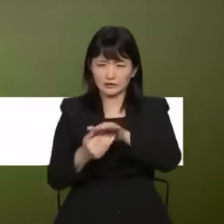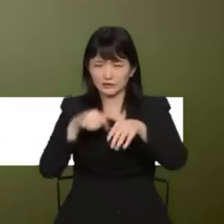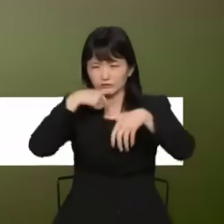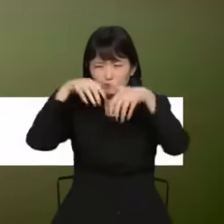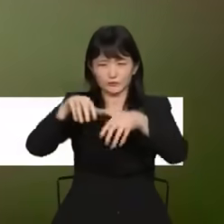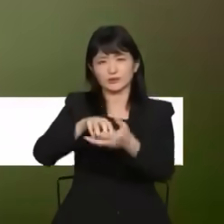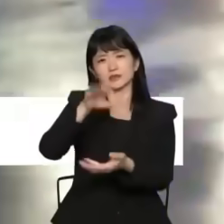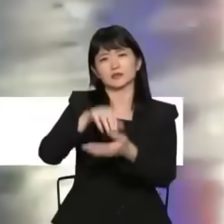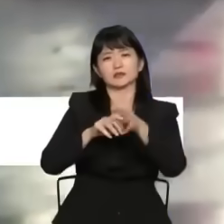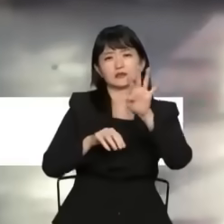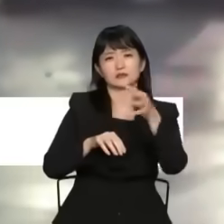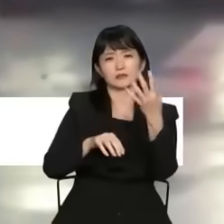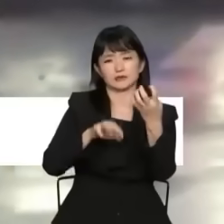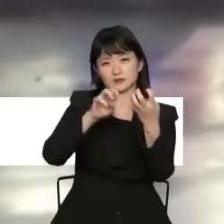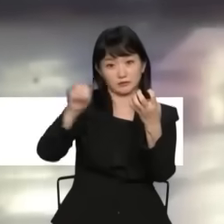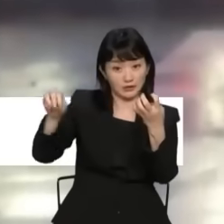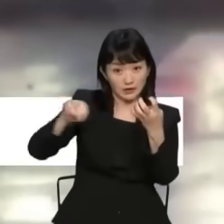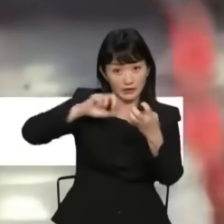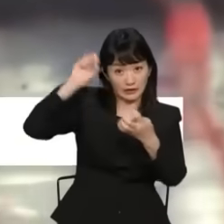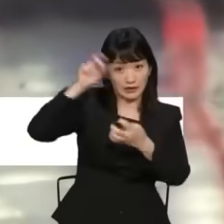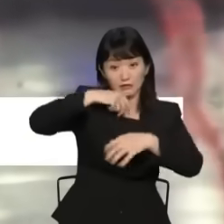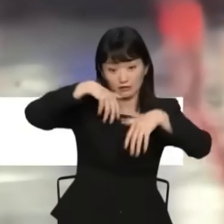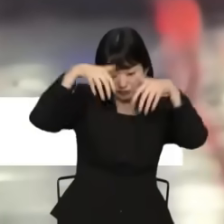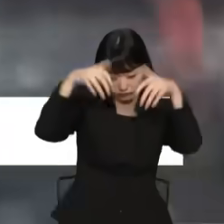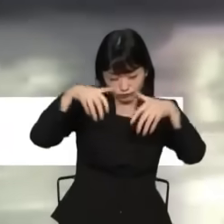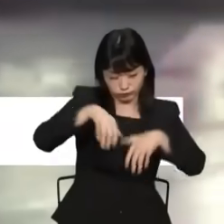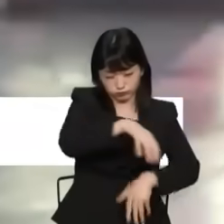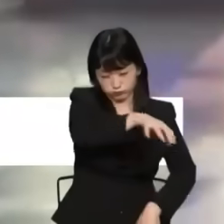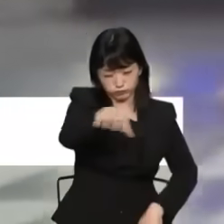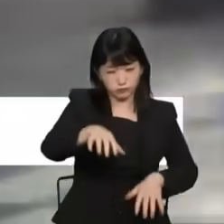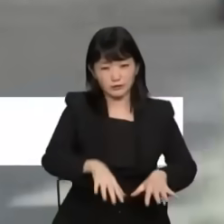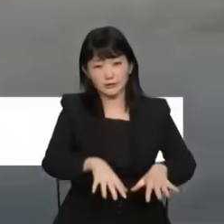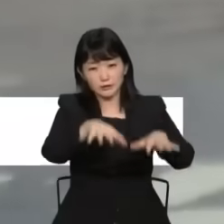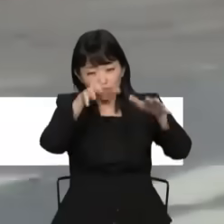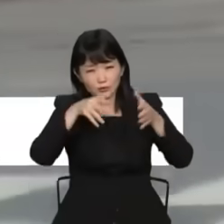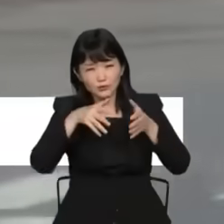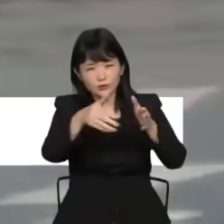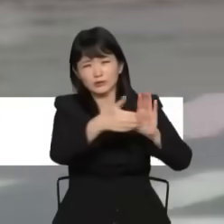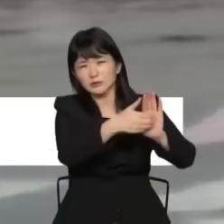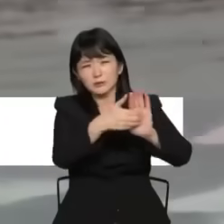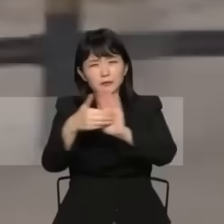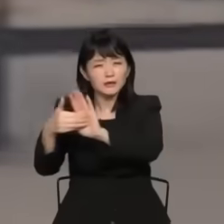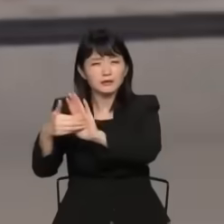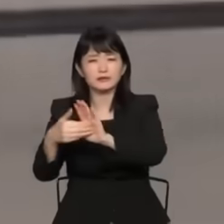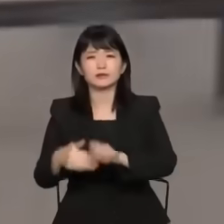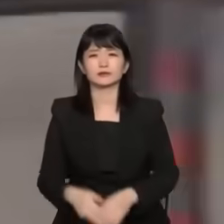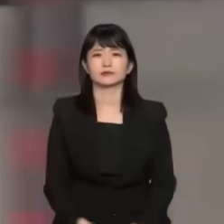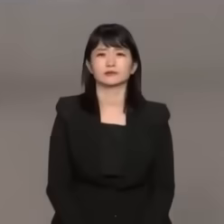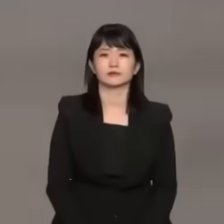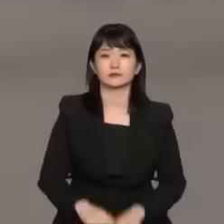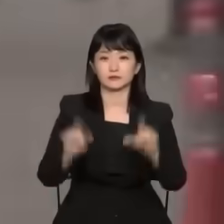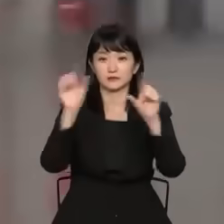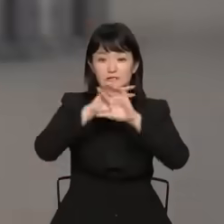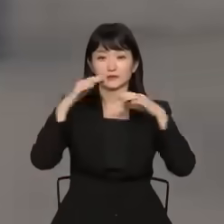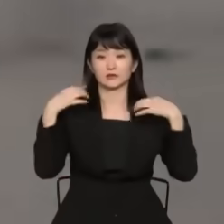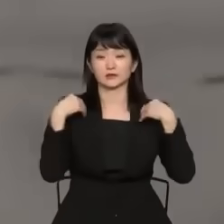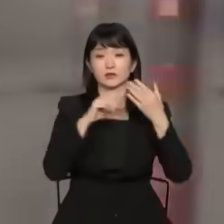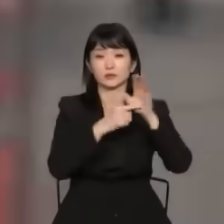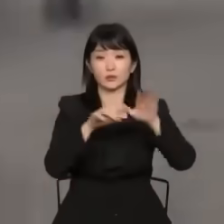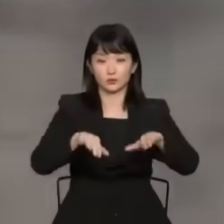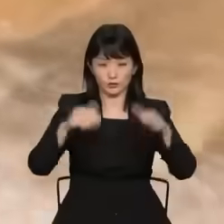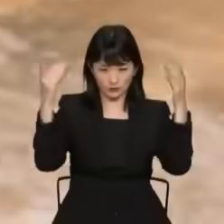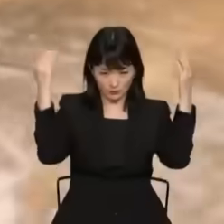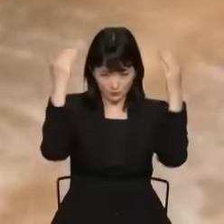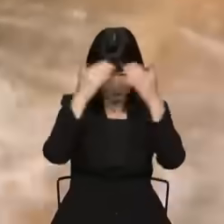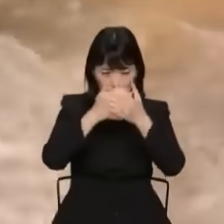쏟아졌습니다. 갑자기 내린 가을 폭우에 곳곳이 잠기고 끊기고 무너졌습니다. 기상청은 오늘 밤까지 부산